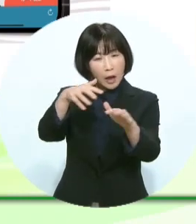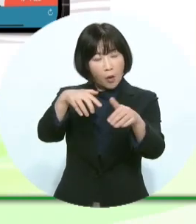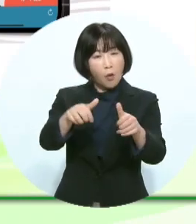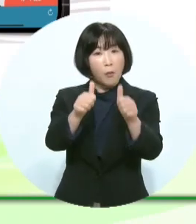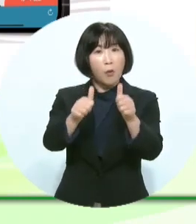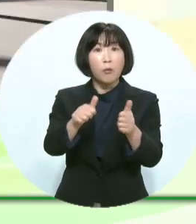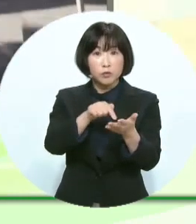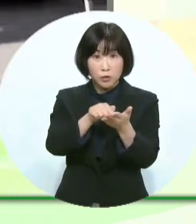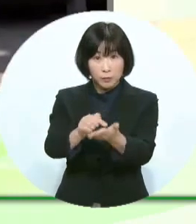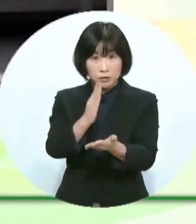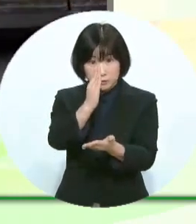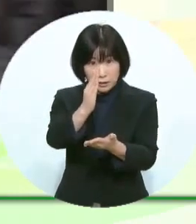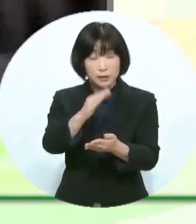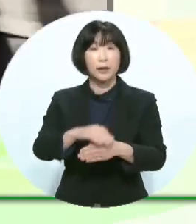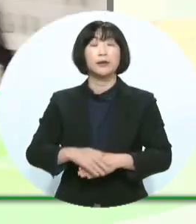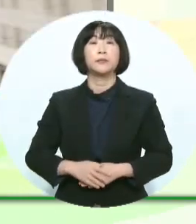ください。